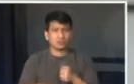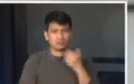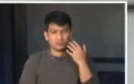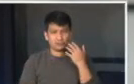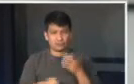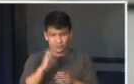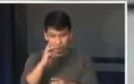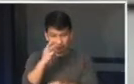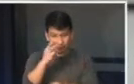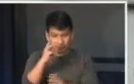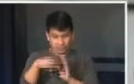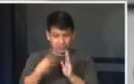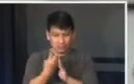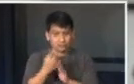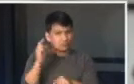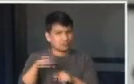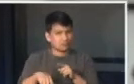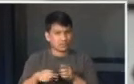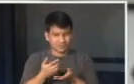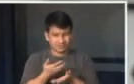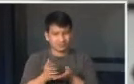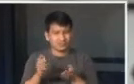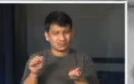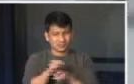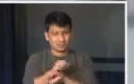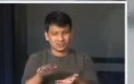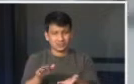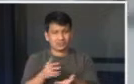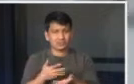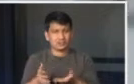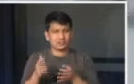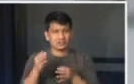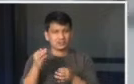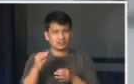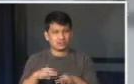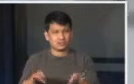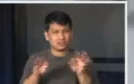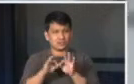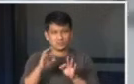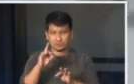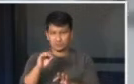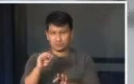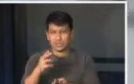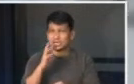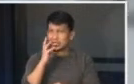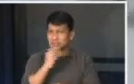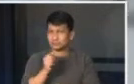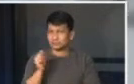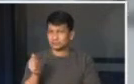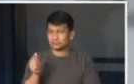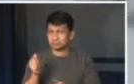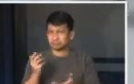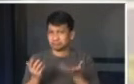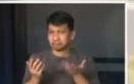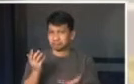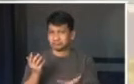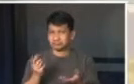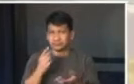ng 6 oras para hindi mapanis. Isa sa penal ng DOH kung sino-sino ang maaaring